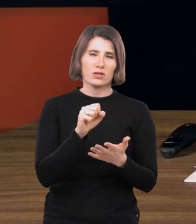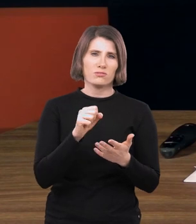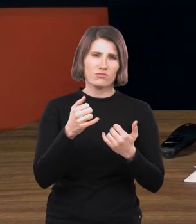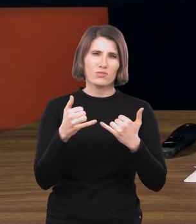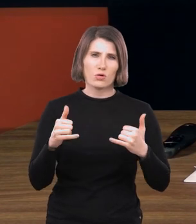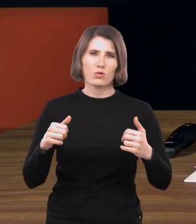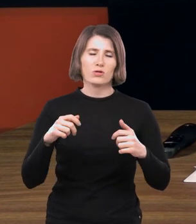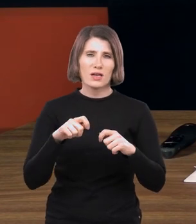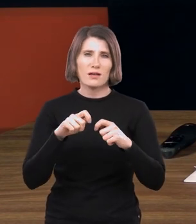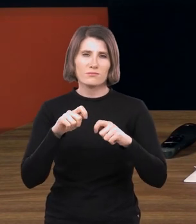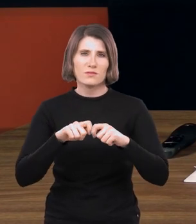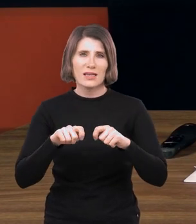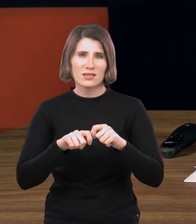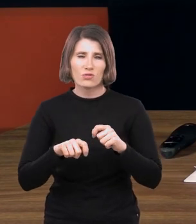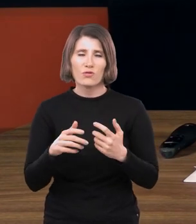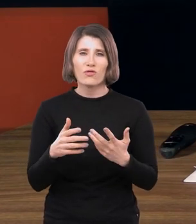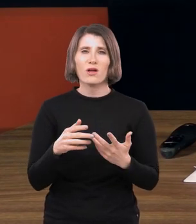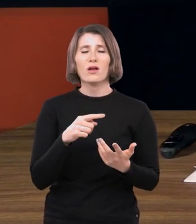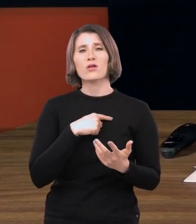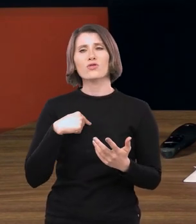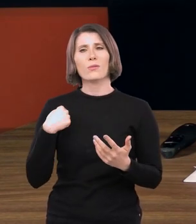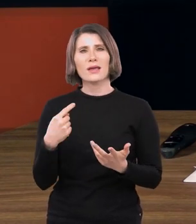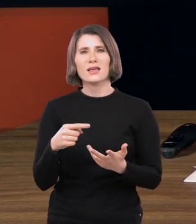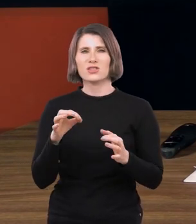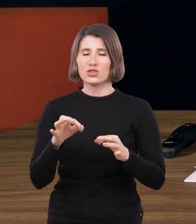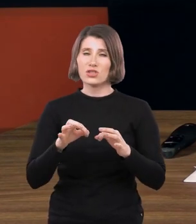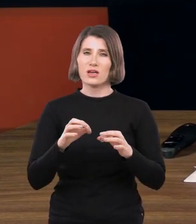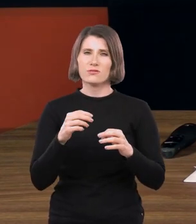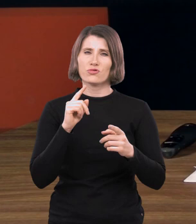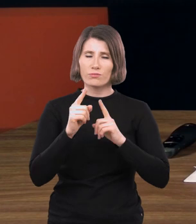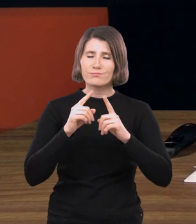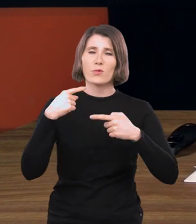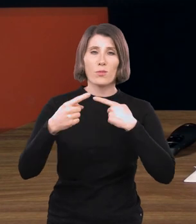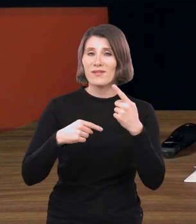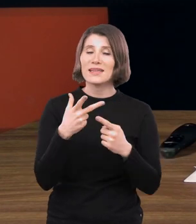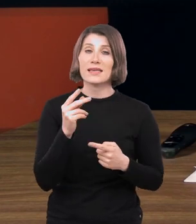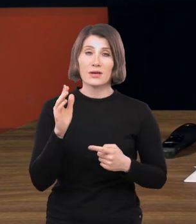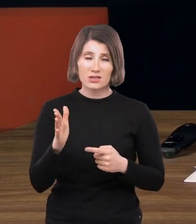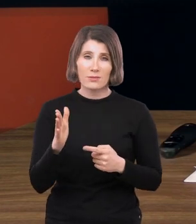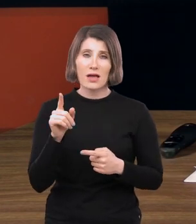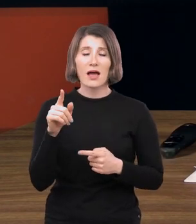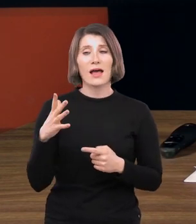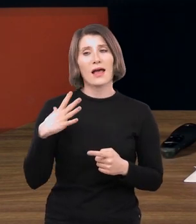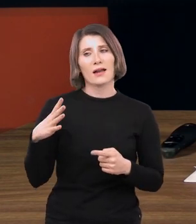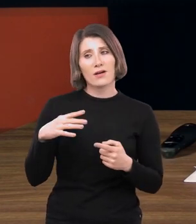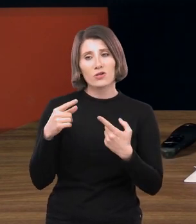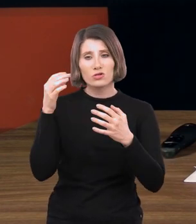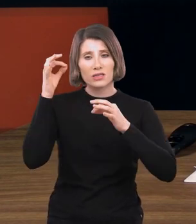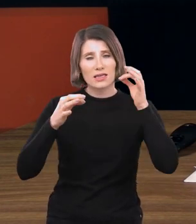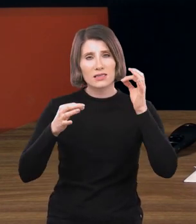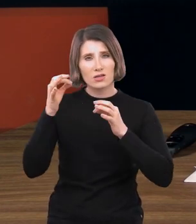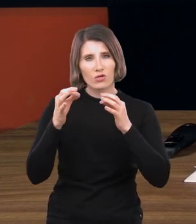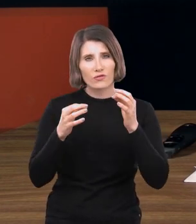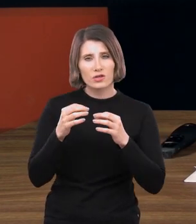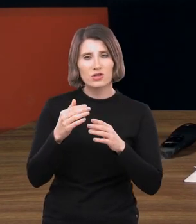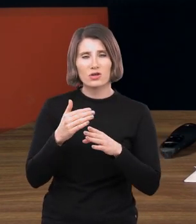czy monachijskiej skali, czy innych, to nie na dzisiejszy dzień. Natomiast warto się skupić na tym, co się dzieje w